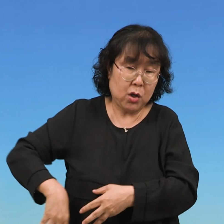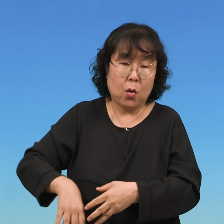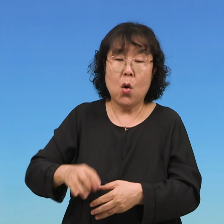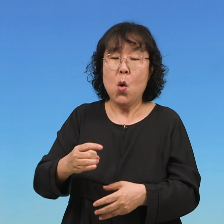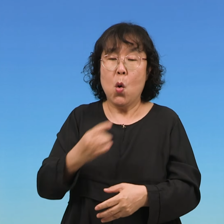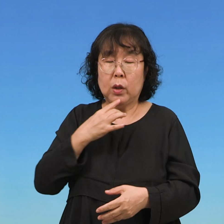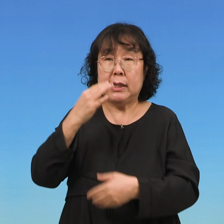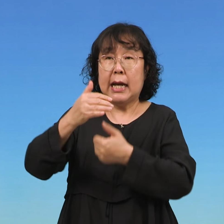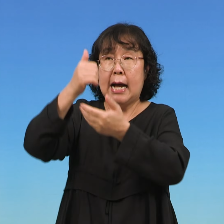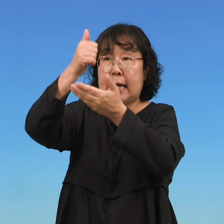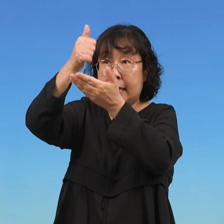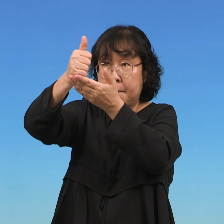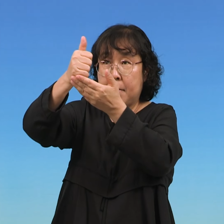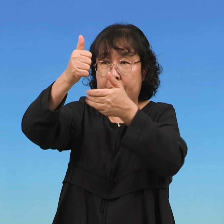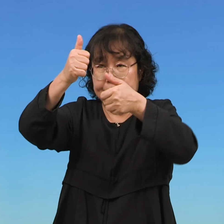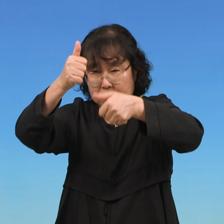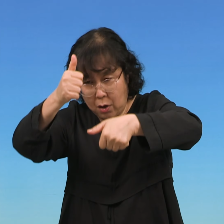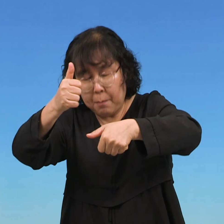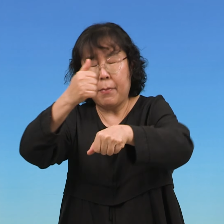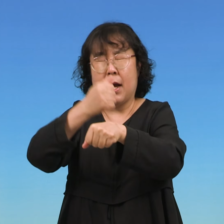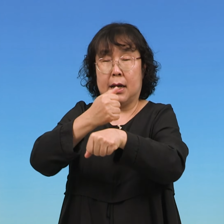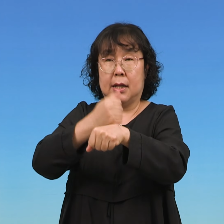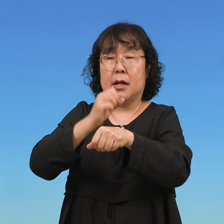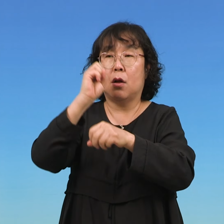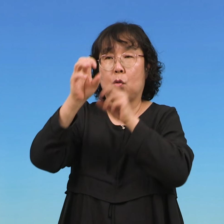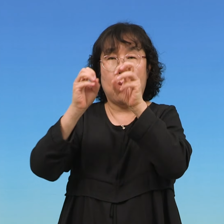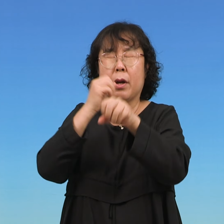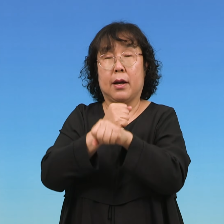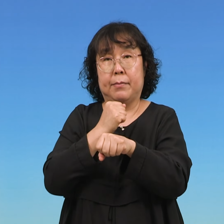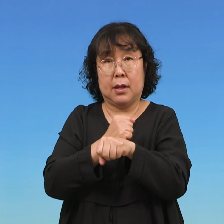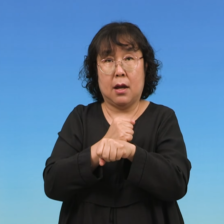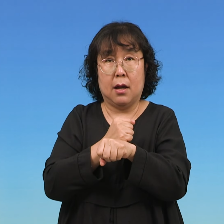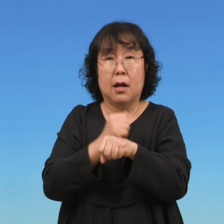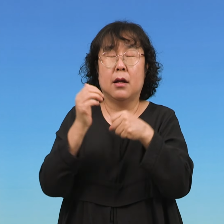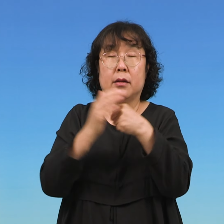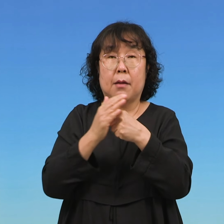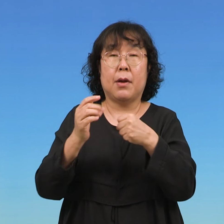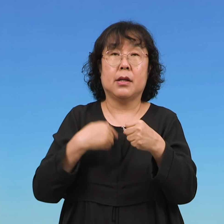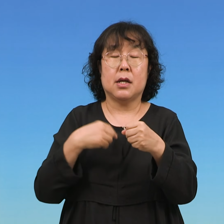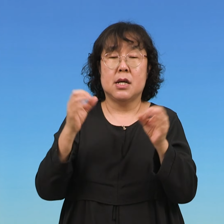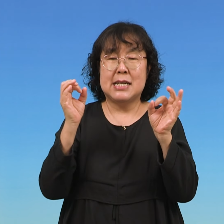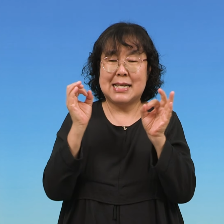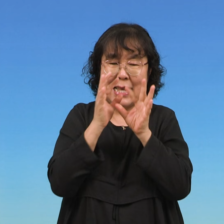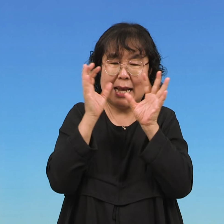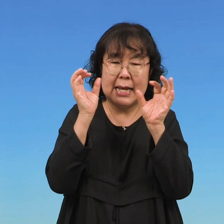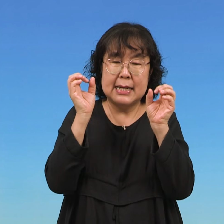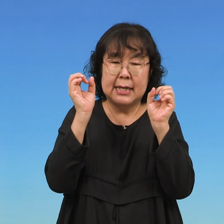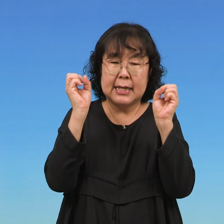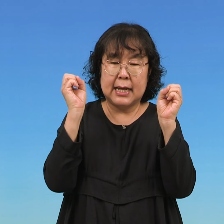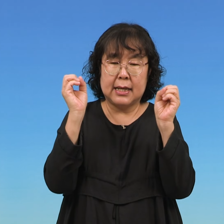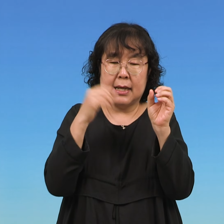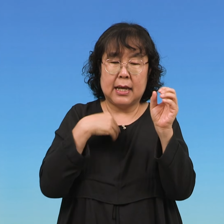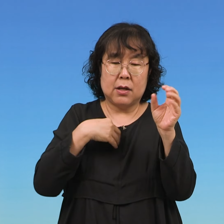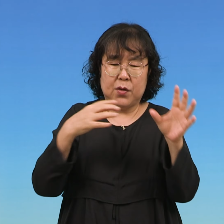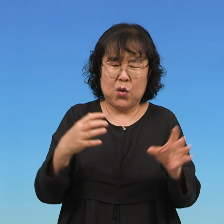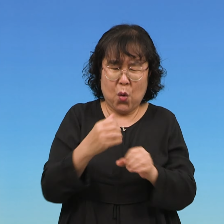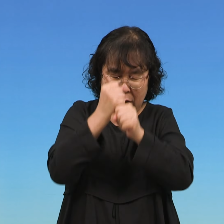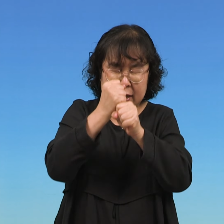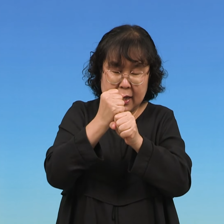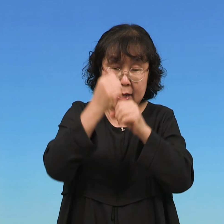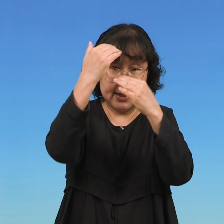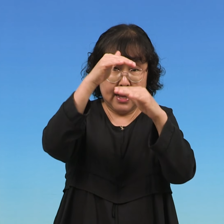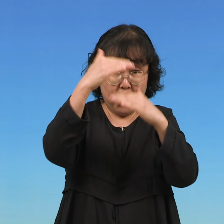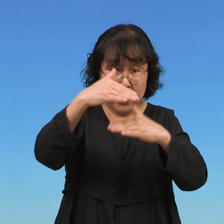여호와만 내가 섬기겠다고 그 분만 경배하겠다 이런 고백을 하거든요 그러니까 여기 생략된 많은 내용들이 있었을